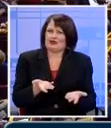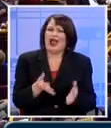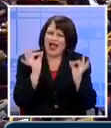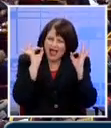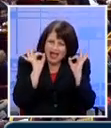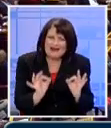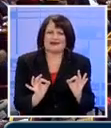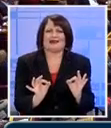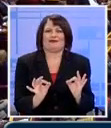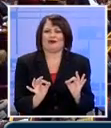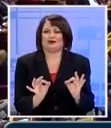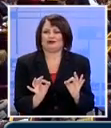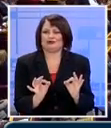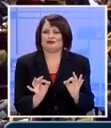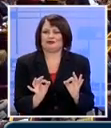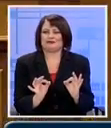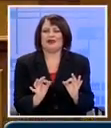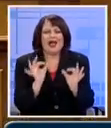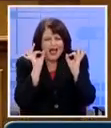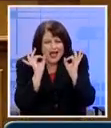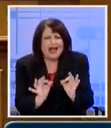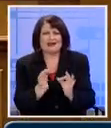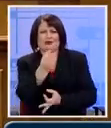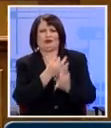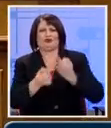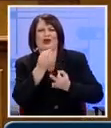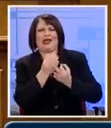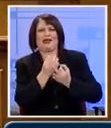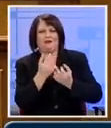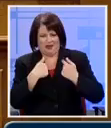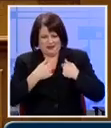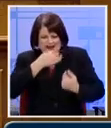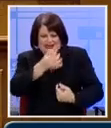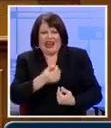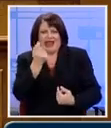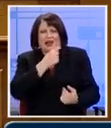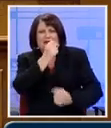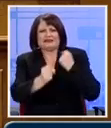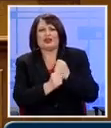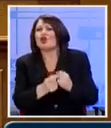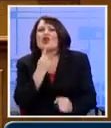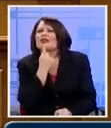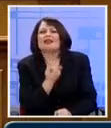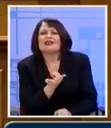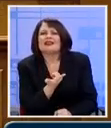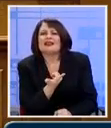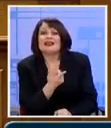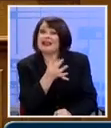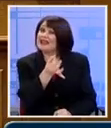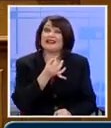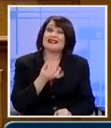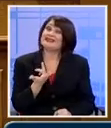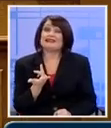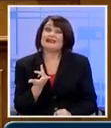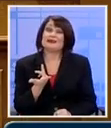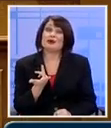Αυτό ακριβώς. Αυτό ακριβώς σας λέγαμε και εμείς. 1,5 χρόνο. Και τι με λέγατε, κύριε